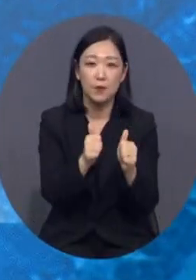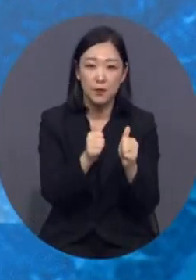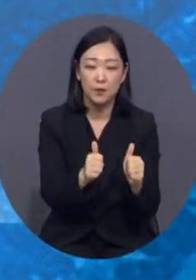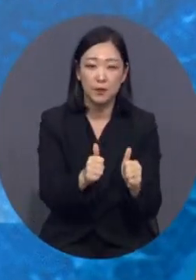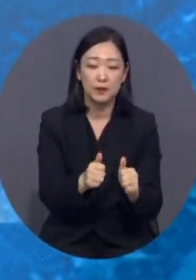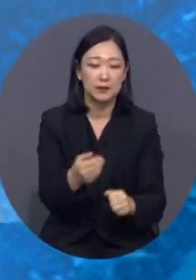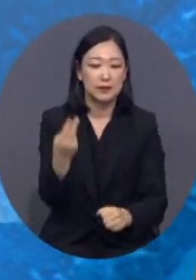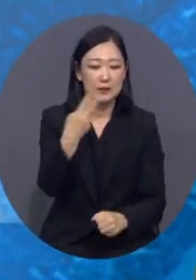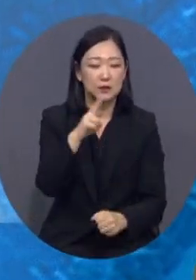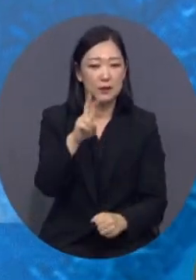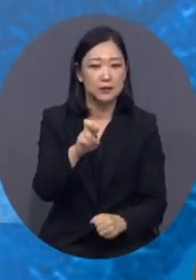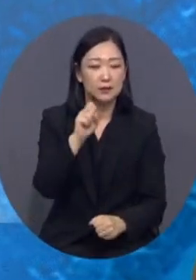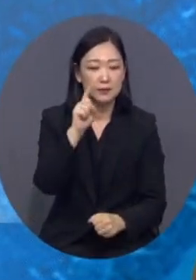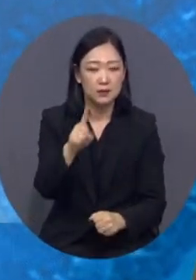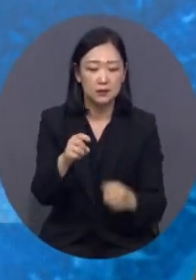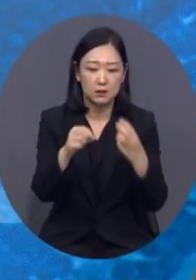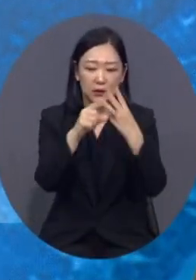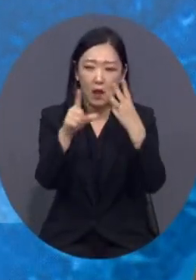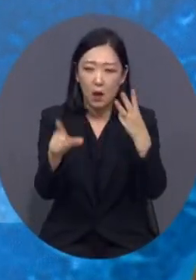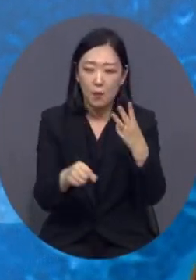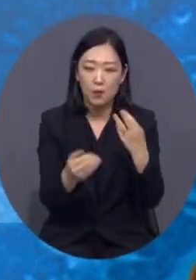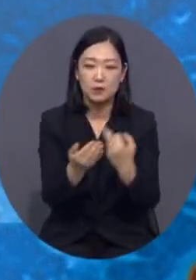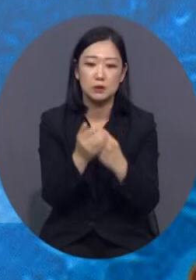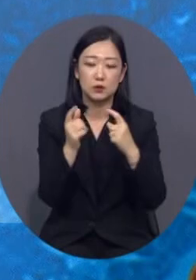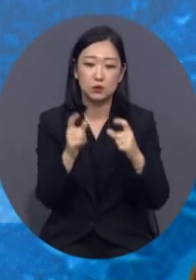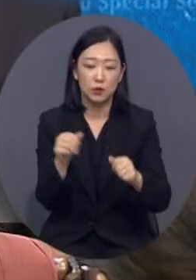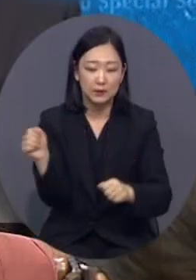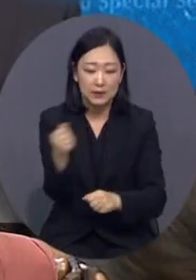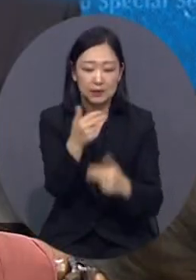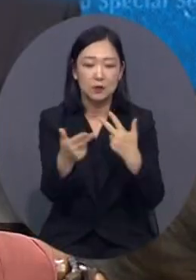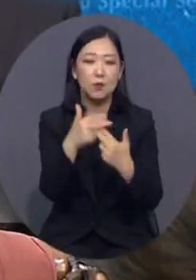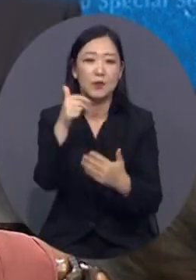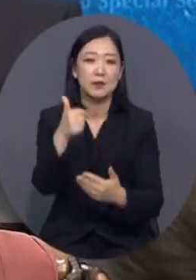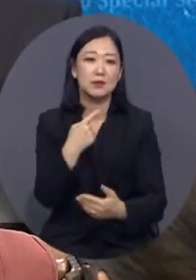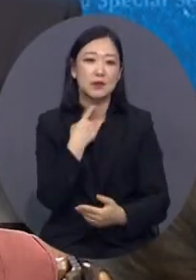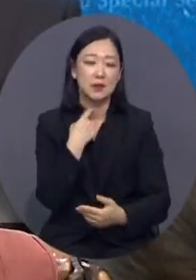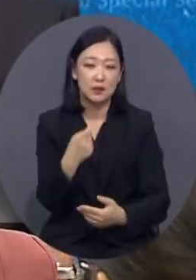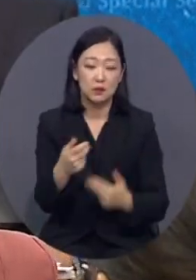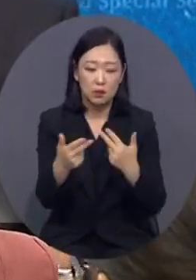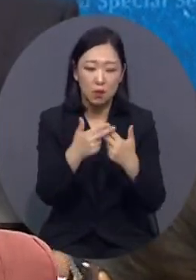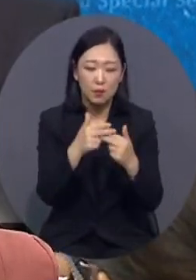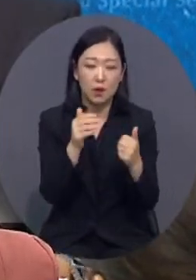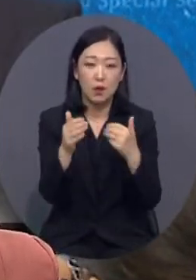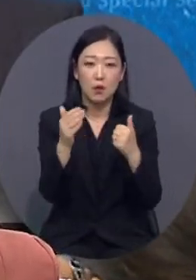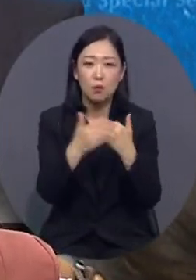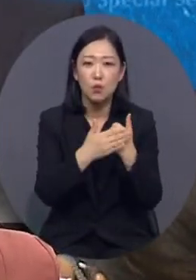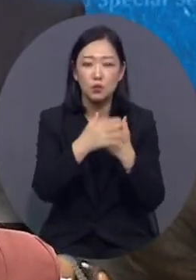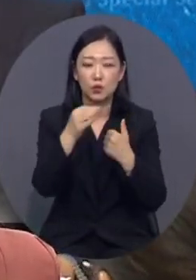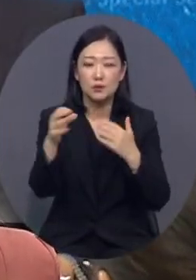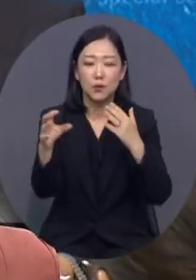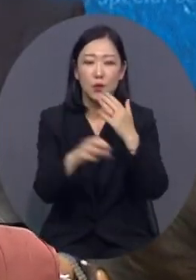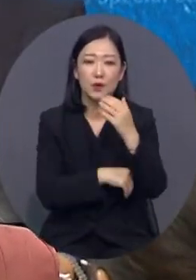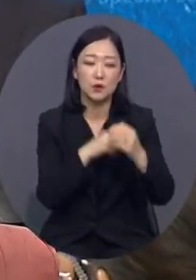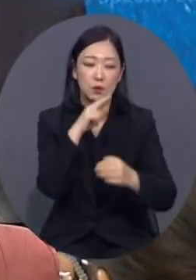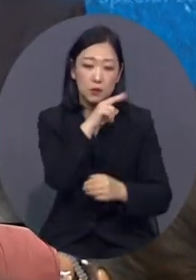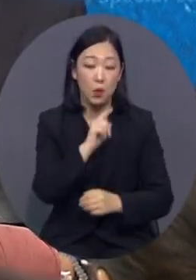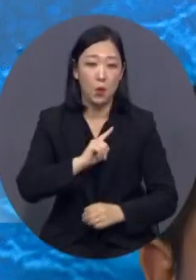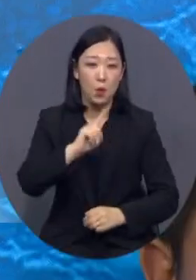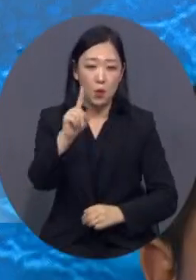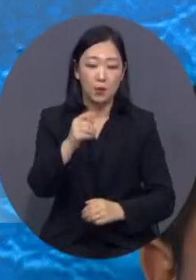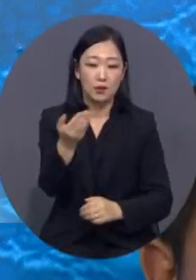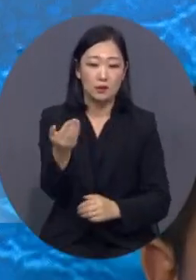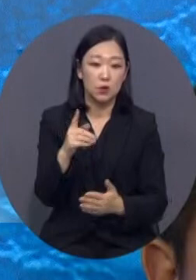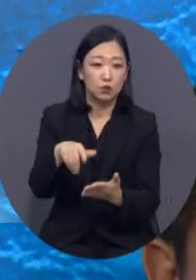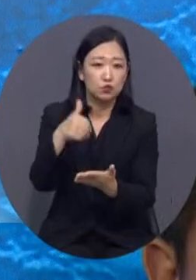판사는 지난 2021년 3월 제주도 테니스협회장을 지내며 협회 보조금 횡령 의혹을 고발한 전